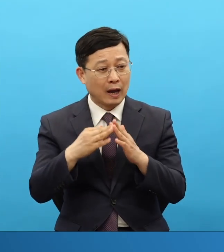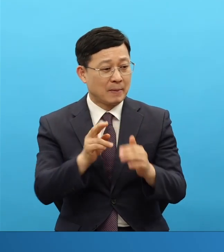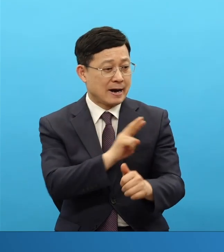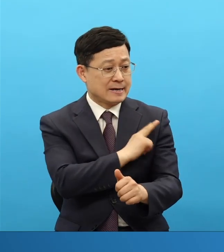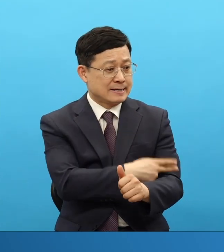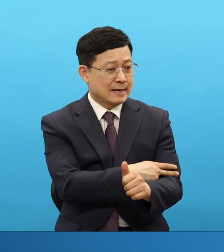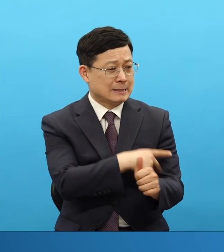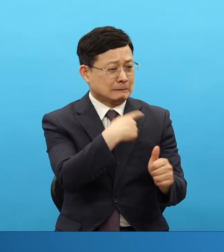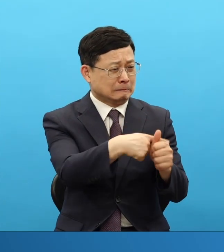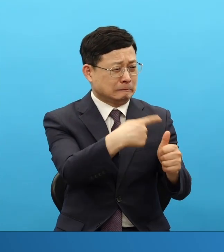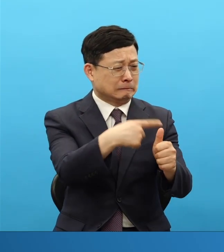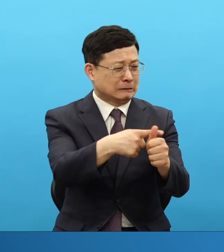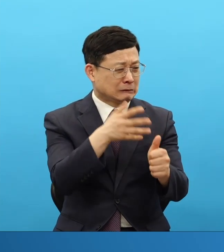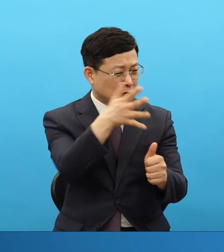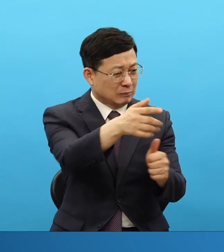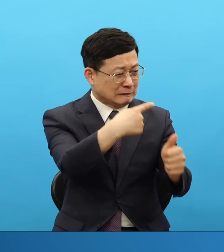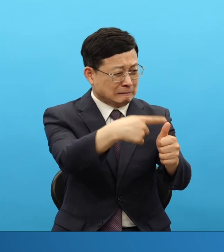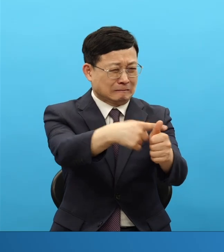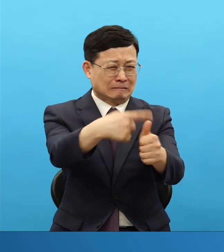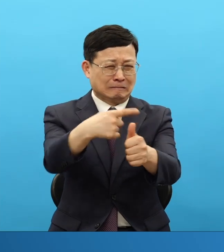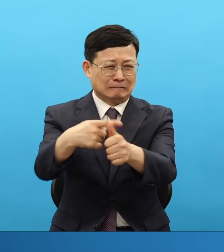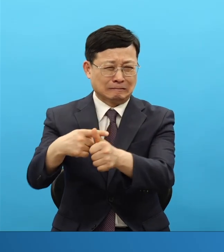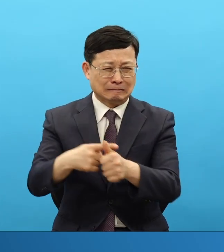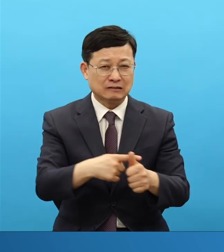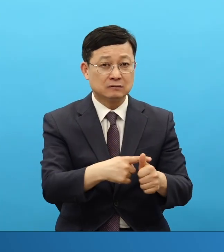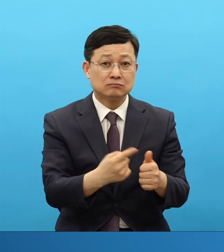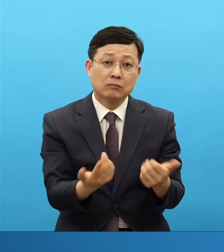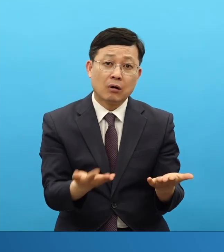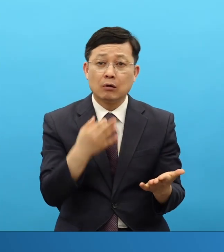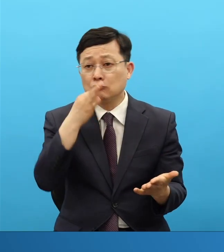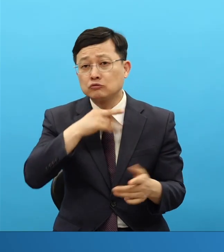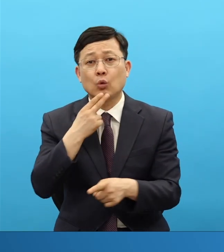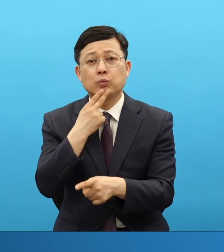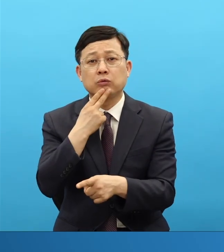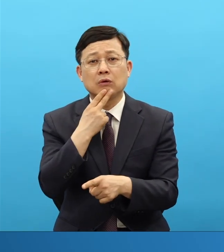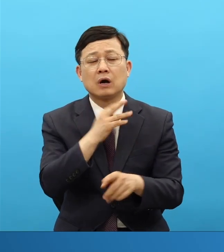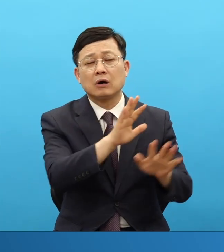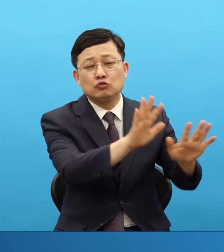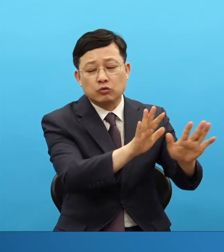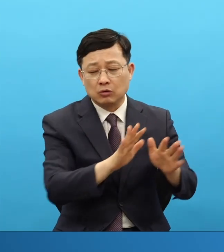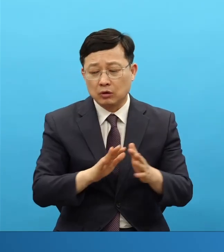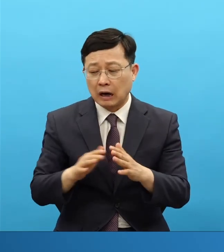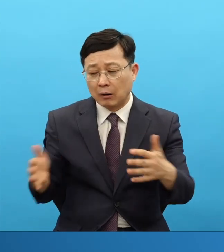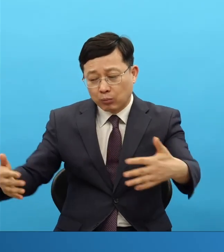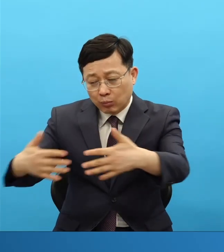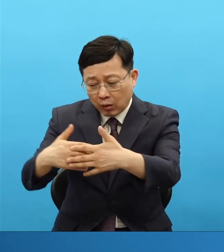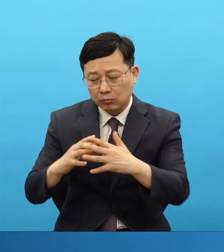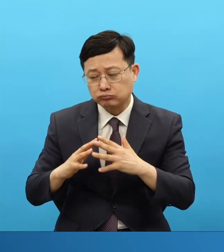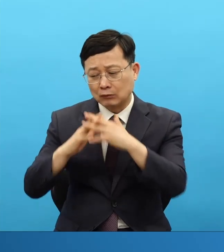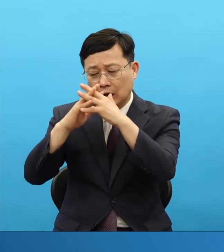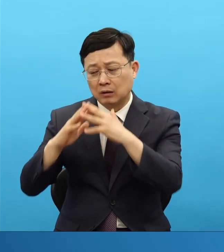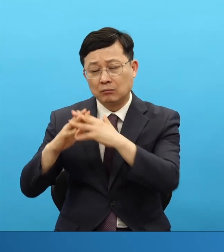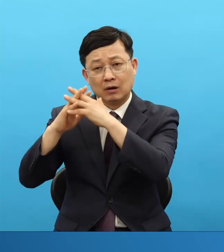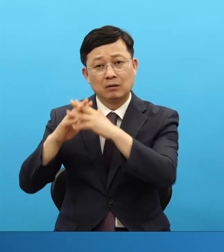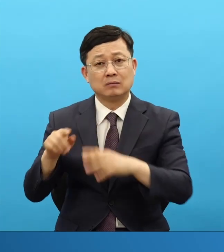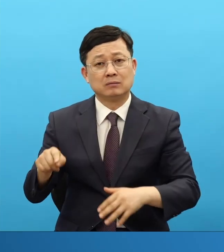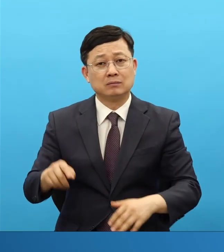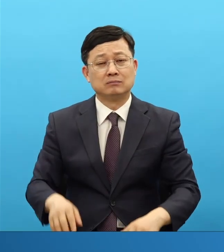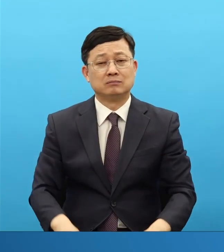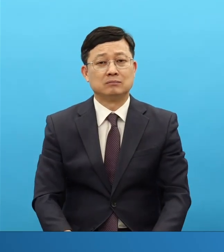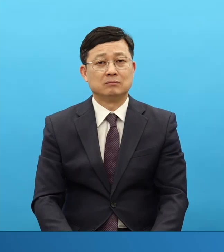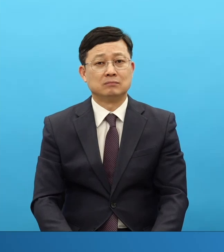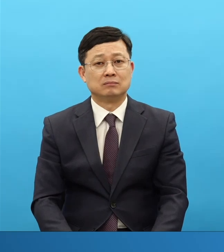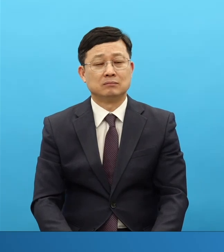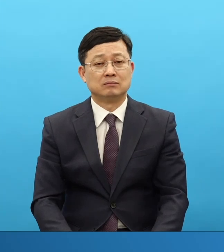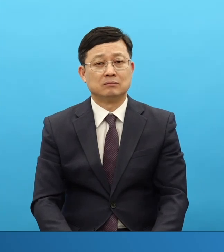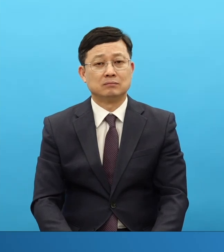criticizing. 소용없습니다. That's completely 안 가도록 useless. 도와줘야 We 돼. have to make it so that they don't go. 칭찬하는 게 아닙니다. 왜